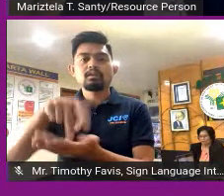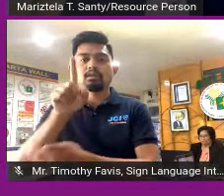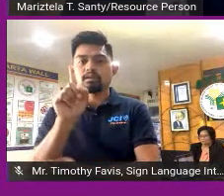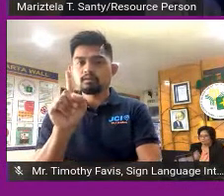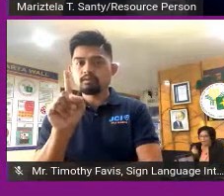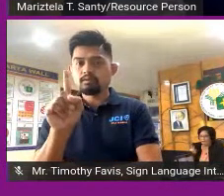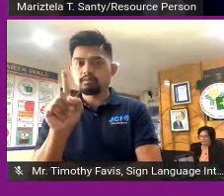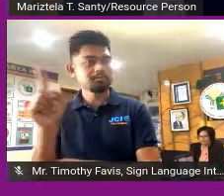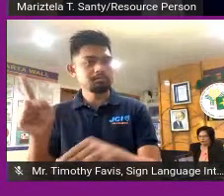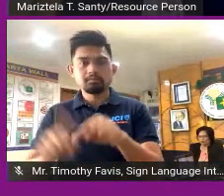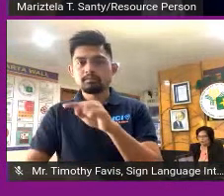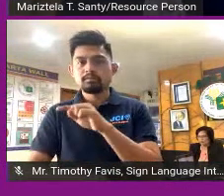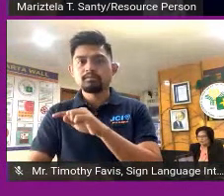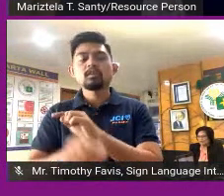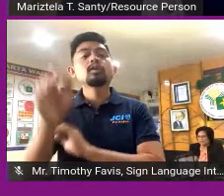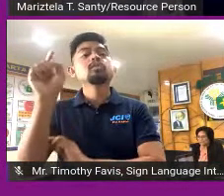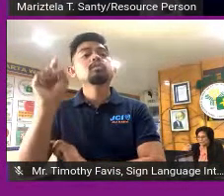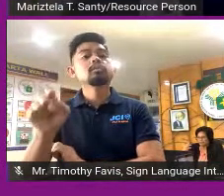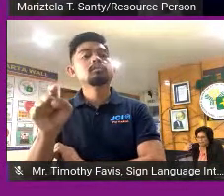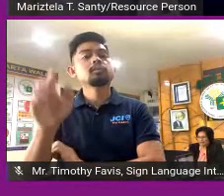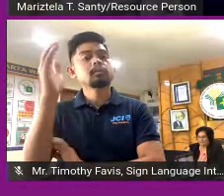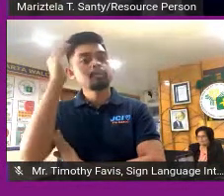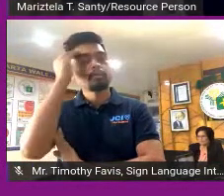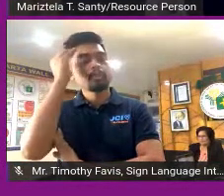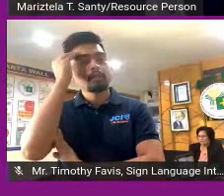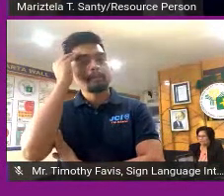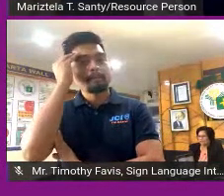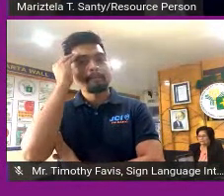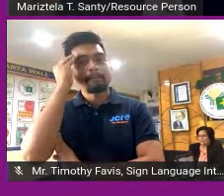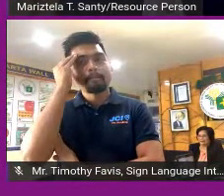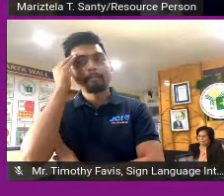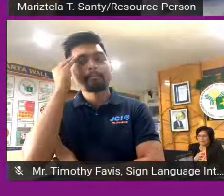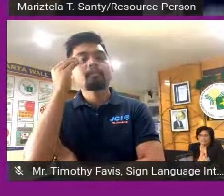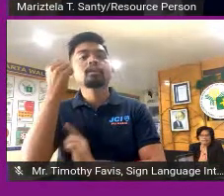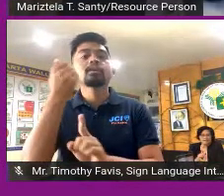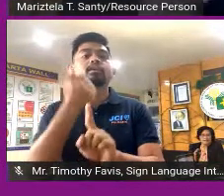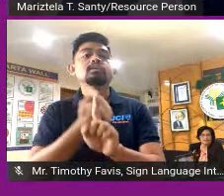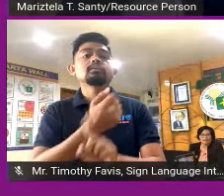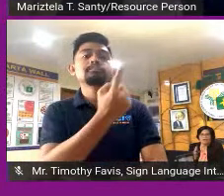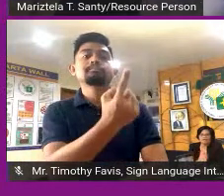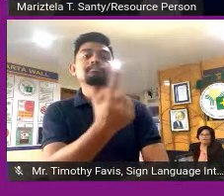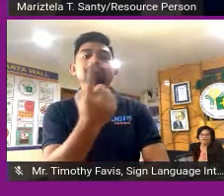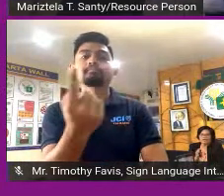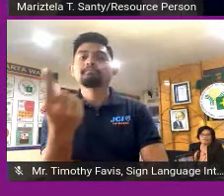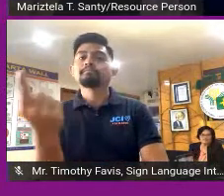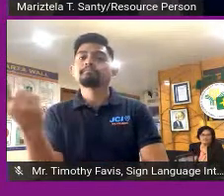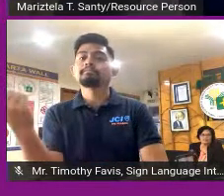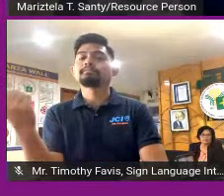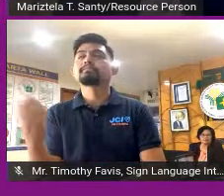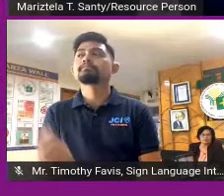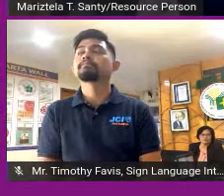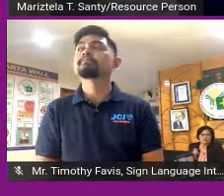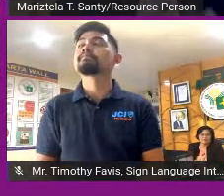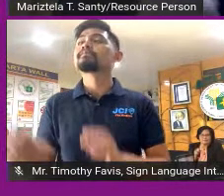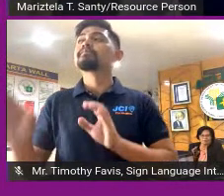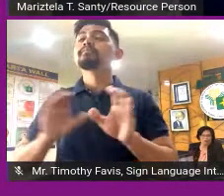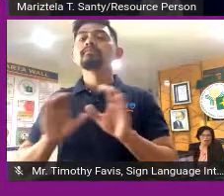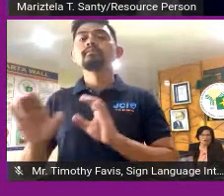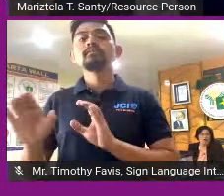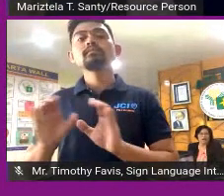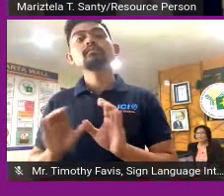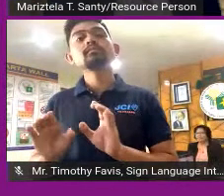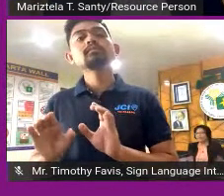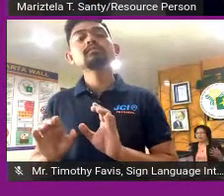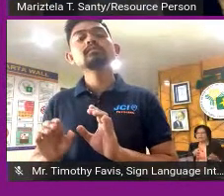po? So we have to know na sa lambang ano natin, lambang ginagawa, everything that we do, bawat